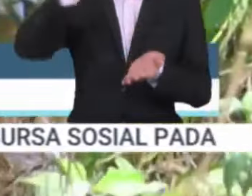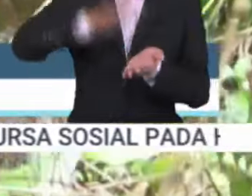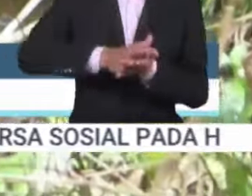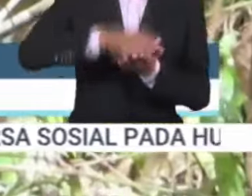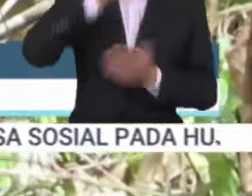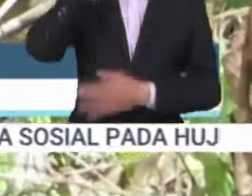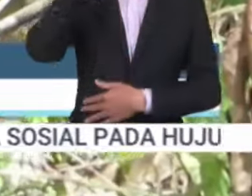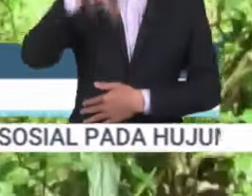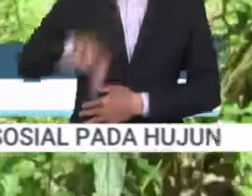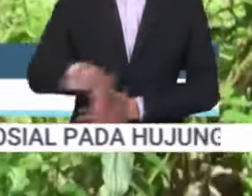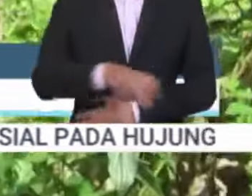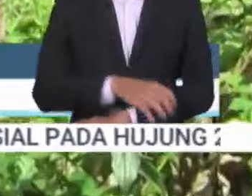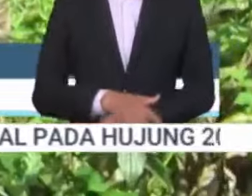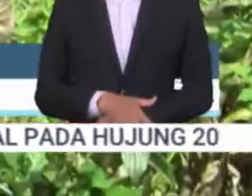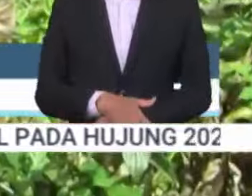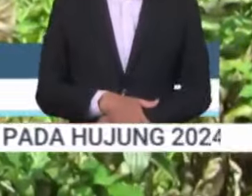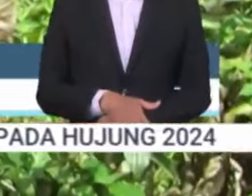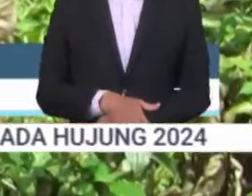gajah.